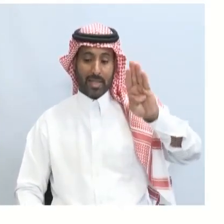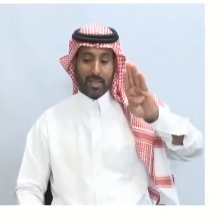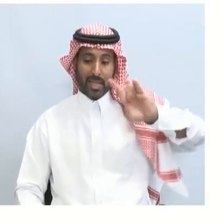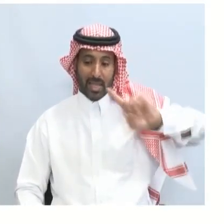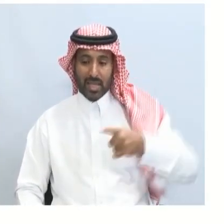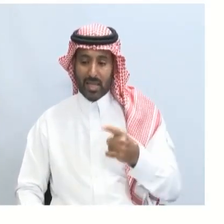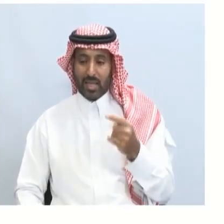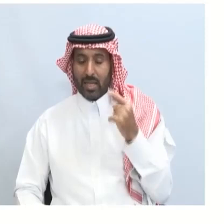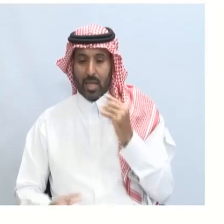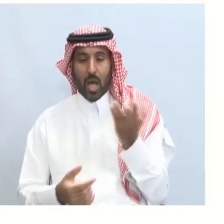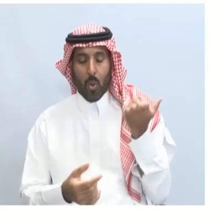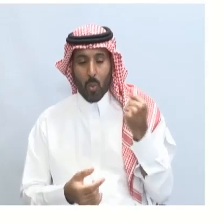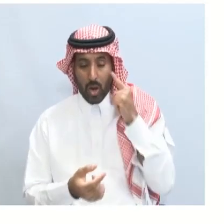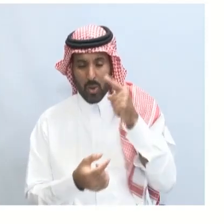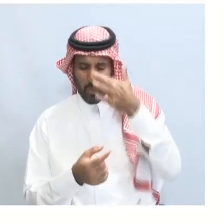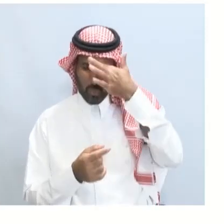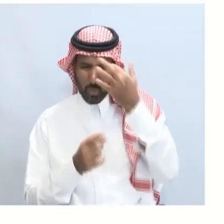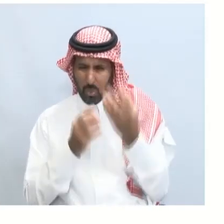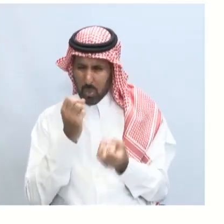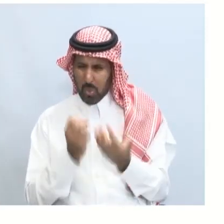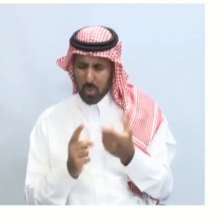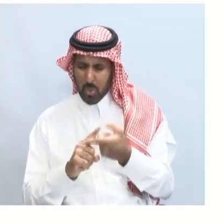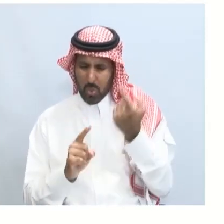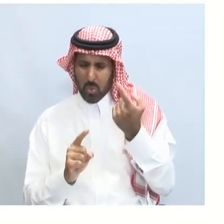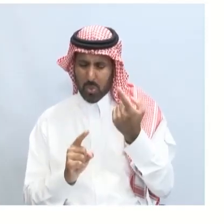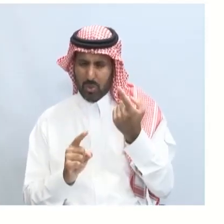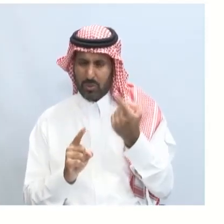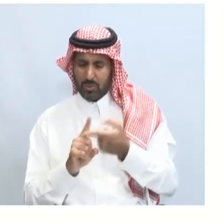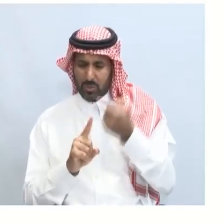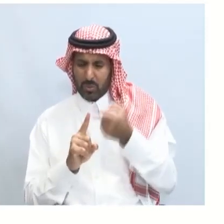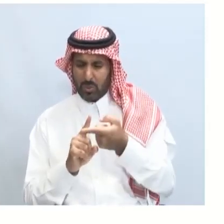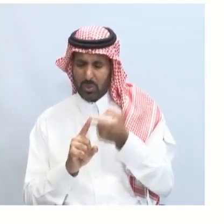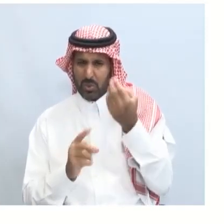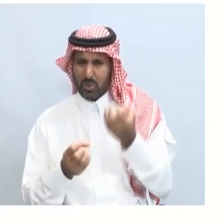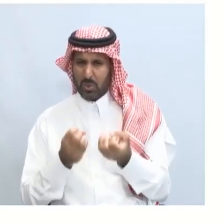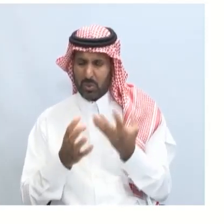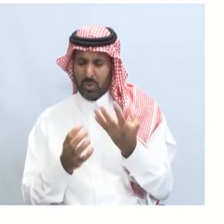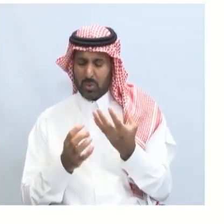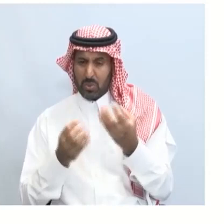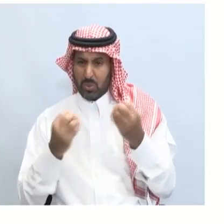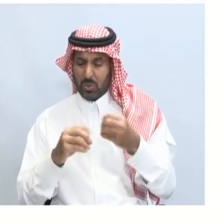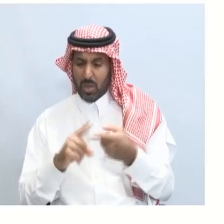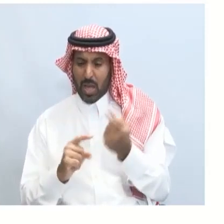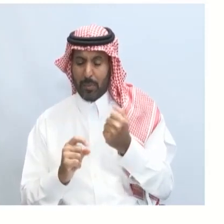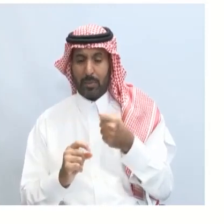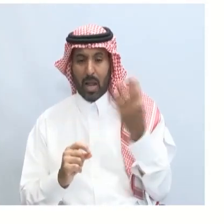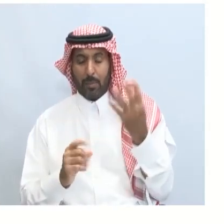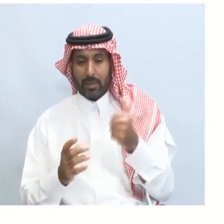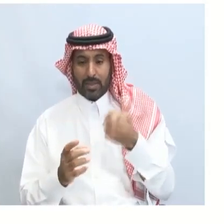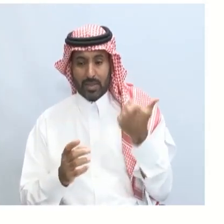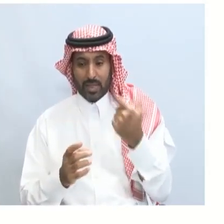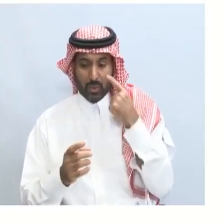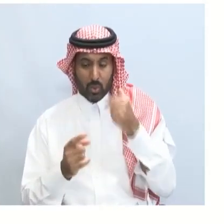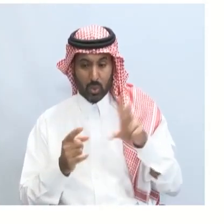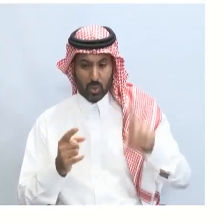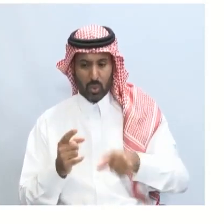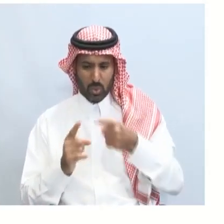الكون المبكر حارا جدا بلغت حرارته ما بين 4 وست ترليونات